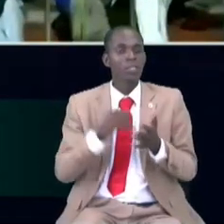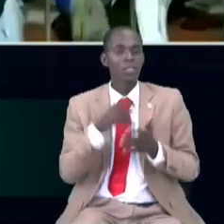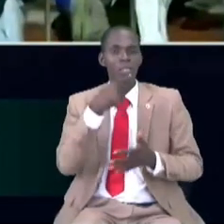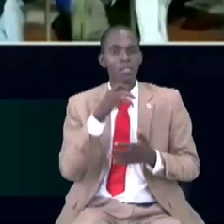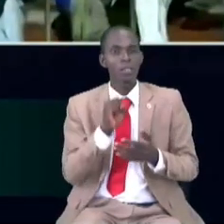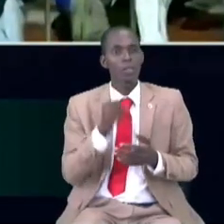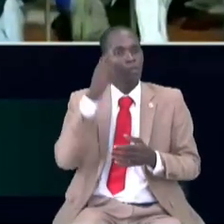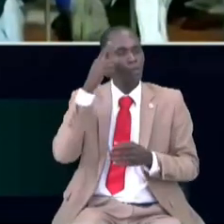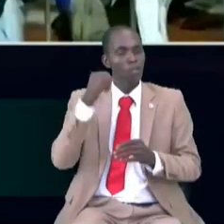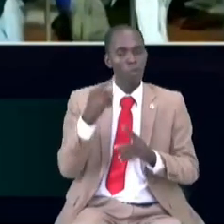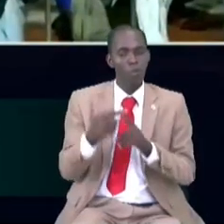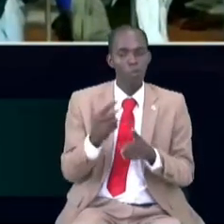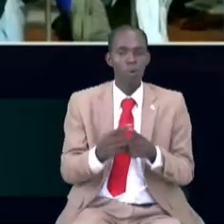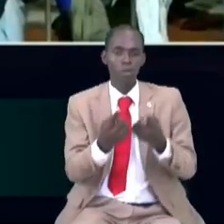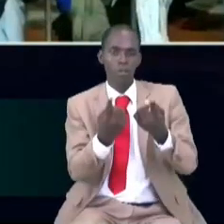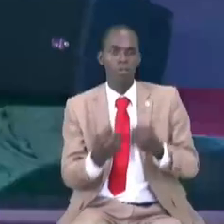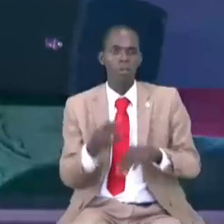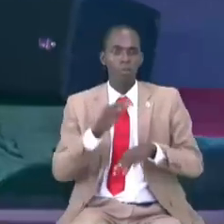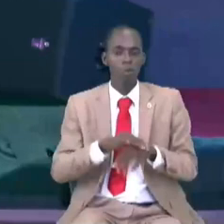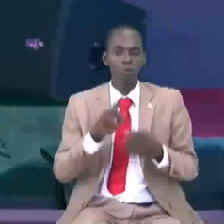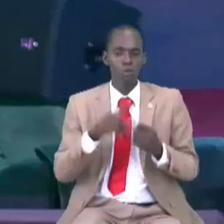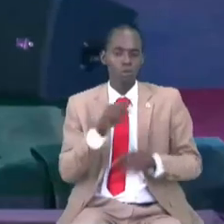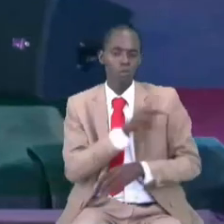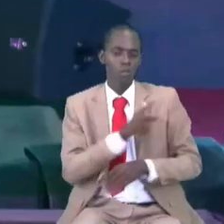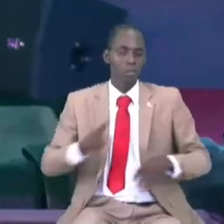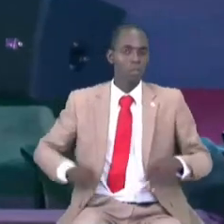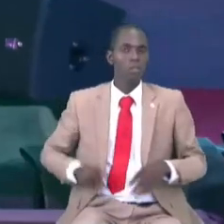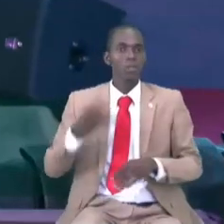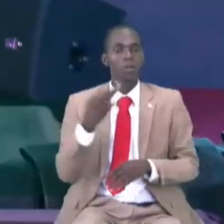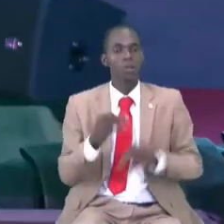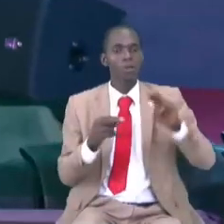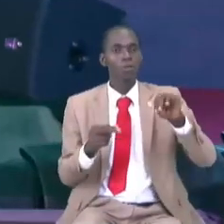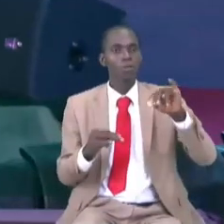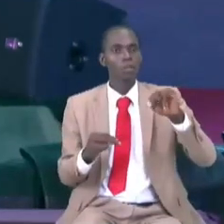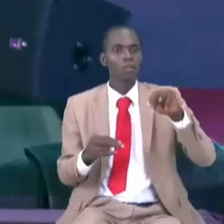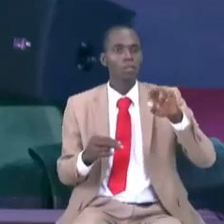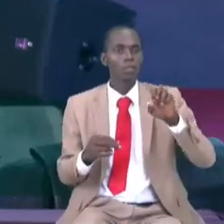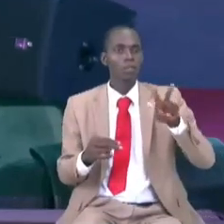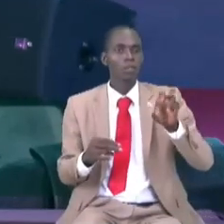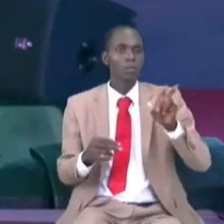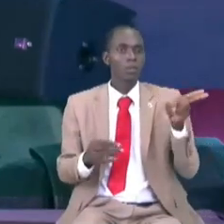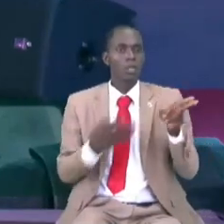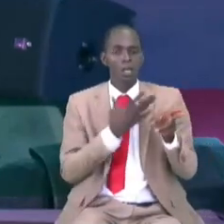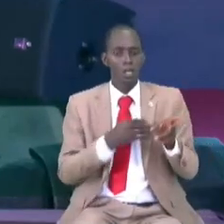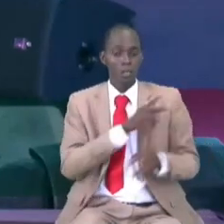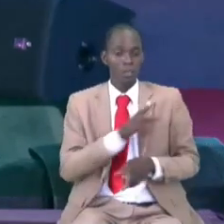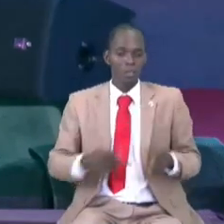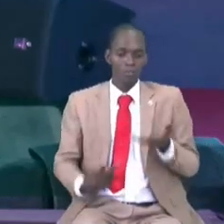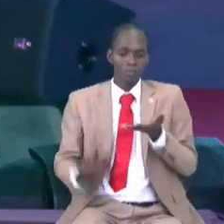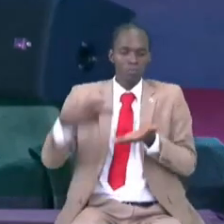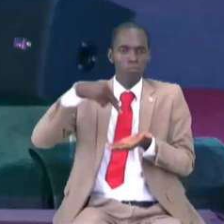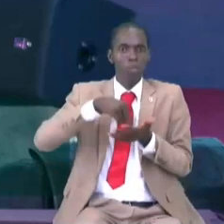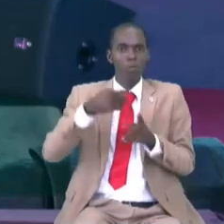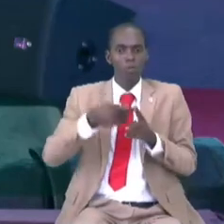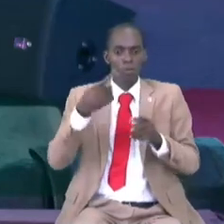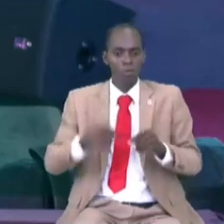de Ninive. Il se leva de son trône, ôta son manteau,